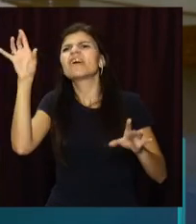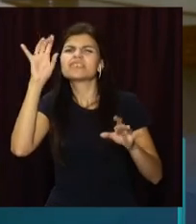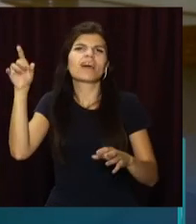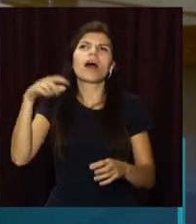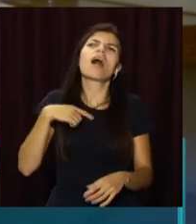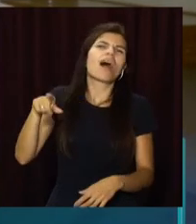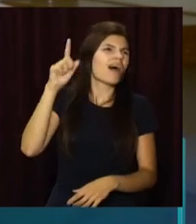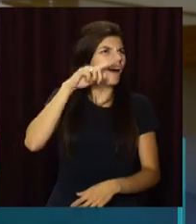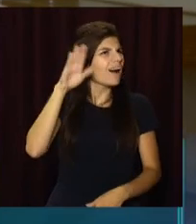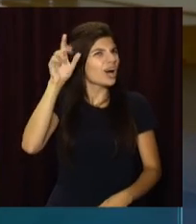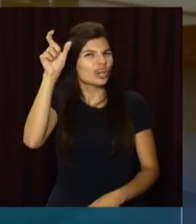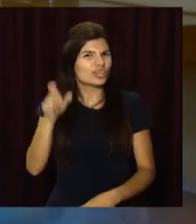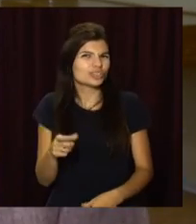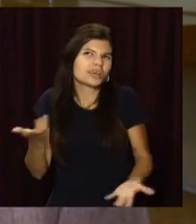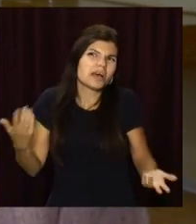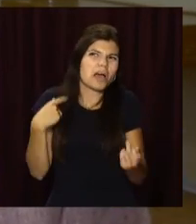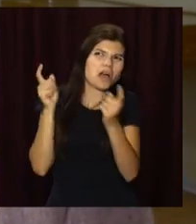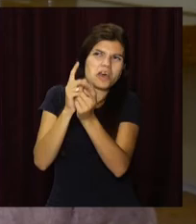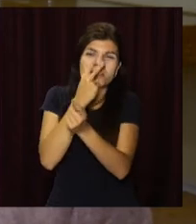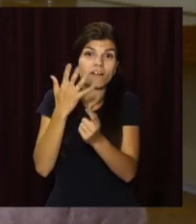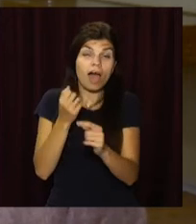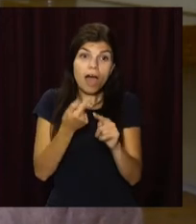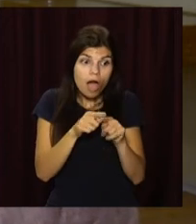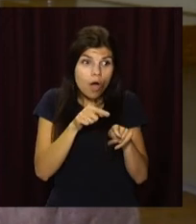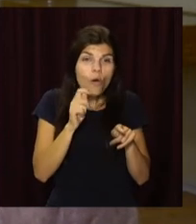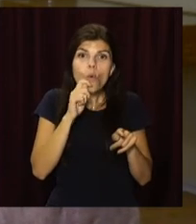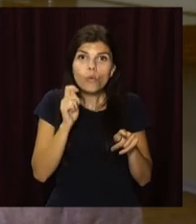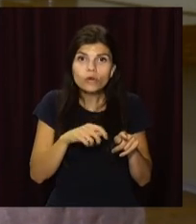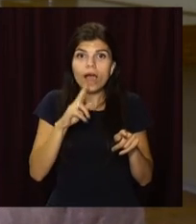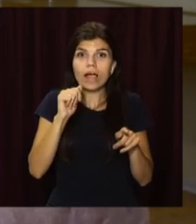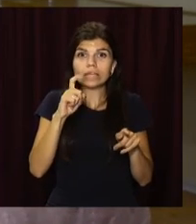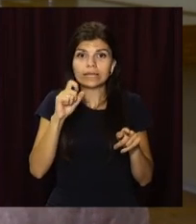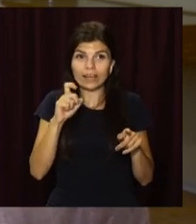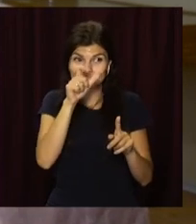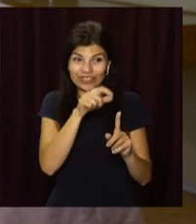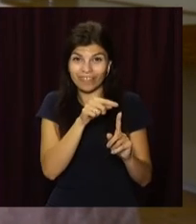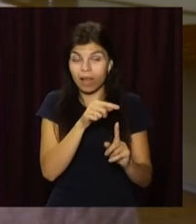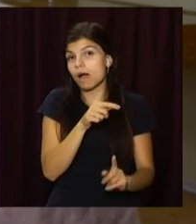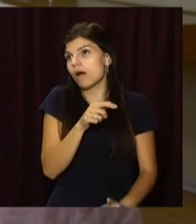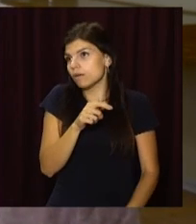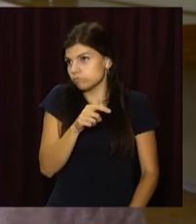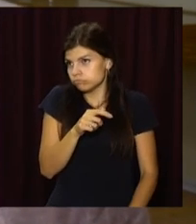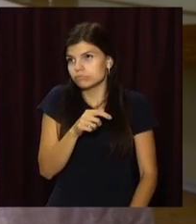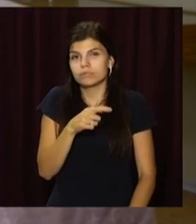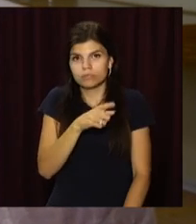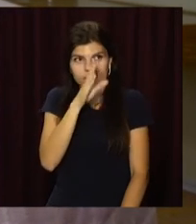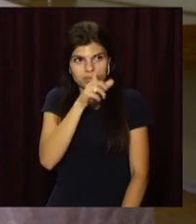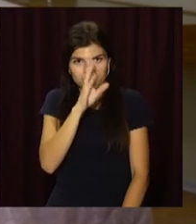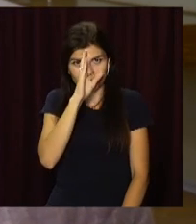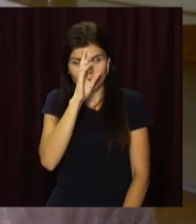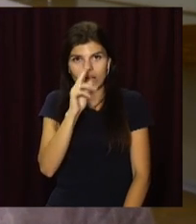от ця мечта мені подобається гораздо більше. От ця україно-казахська мечта, коли казахський парень там